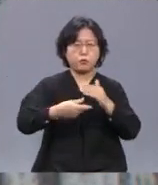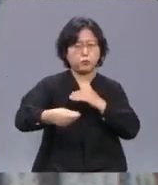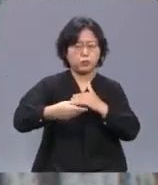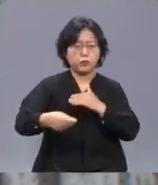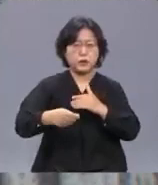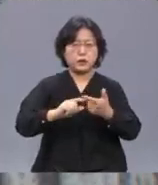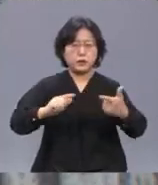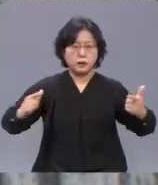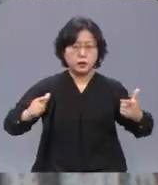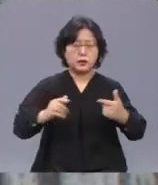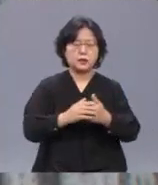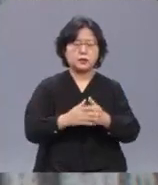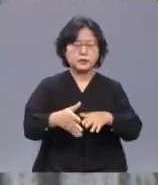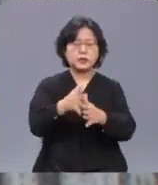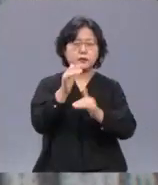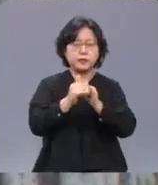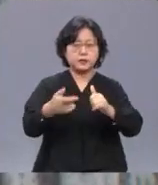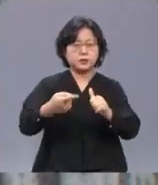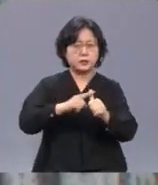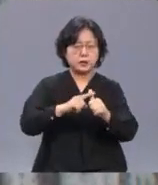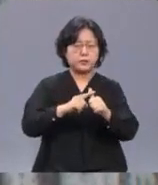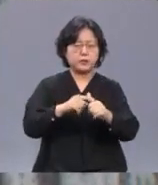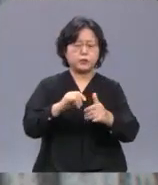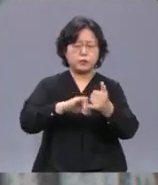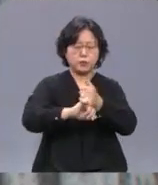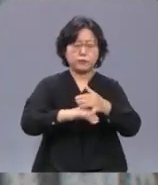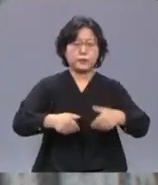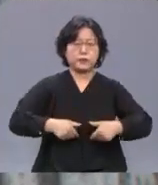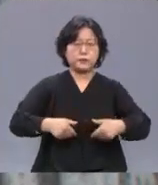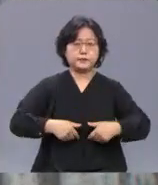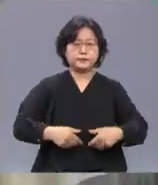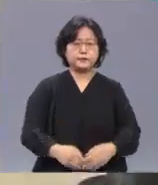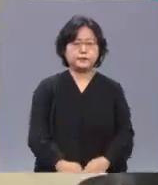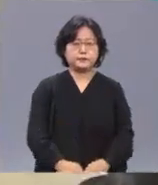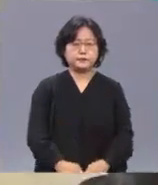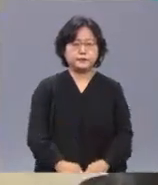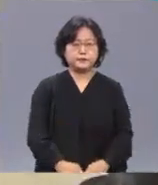시민들의 동참이 절실합니다. 최혜진 기자입니다.